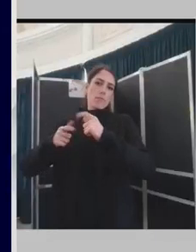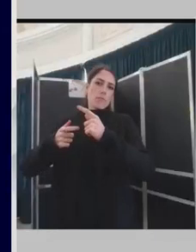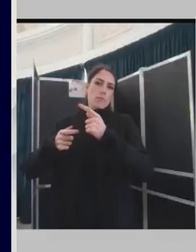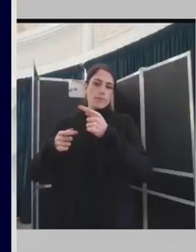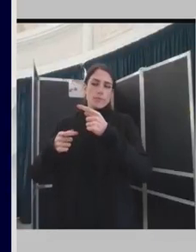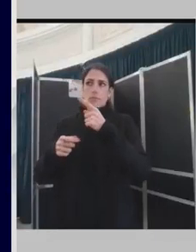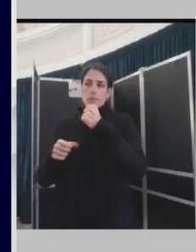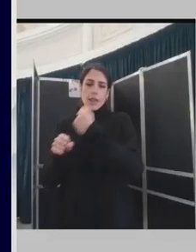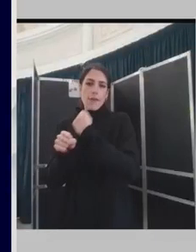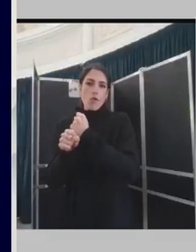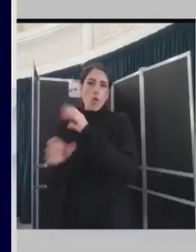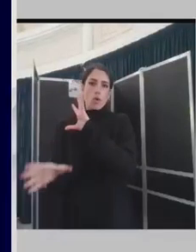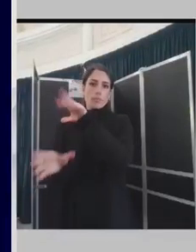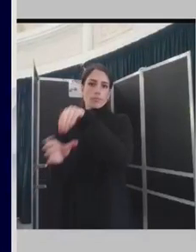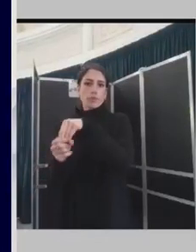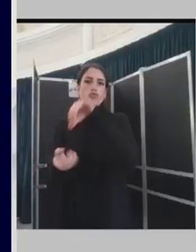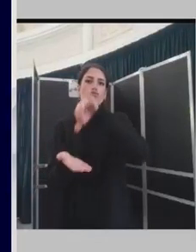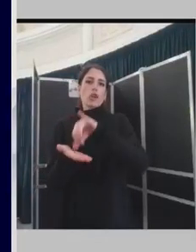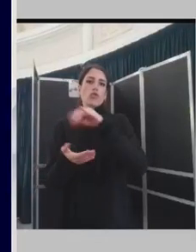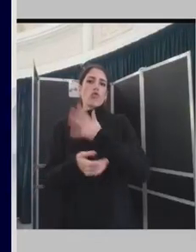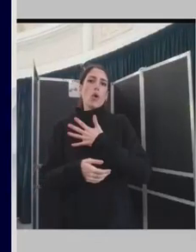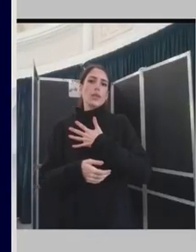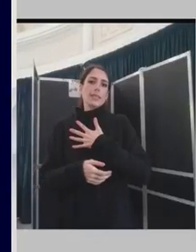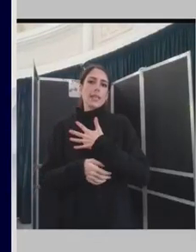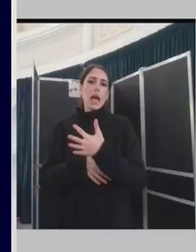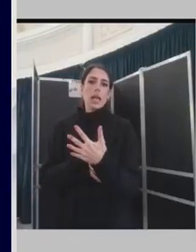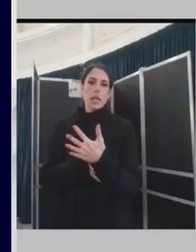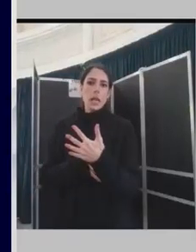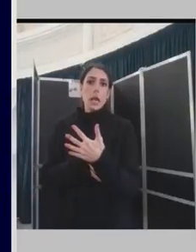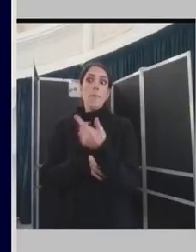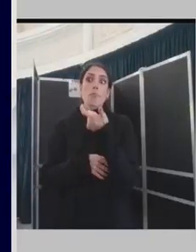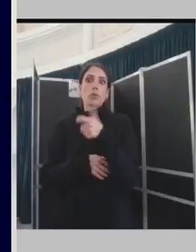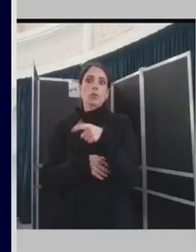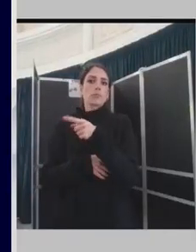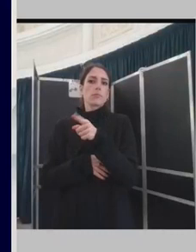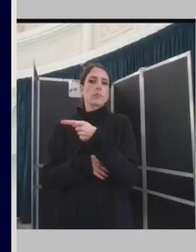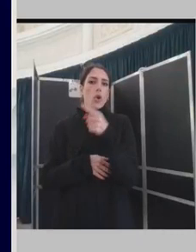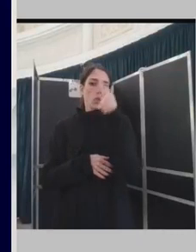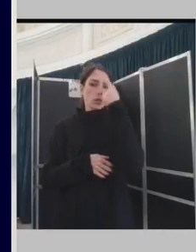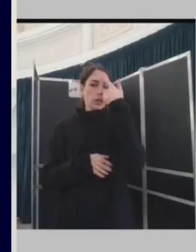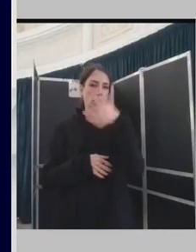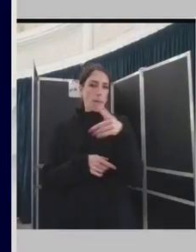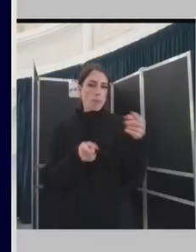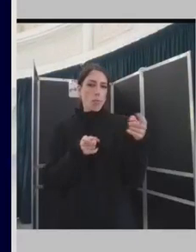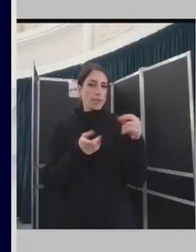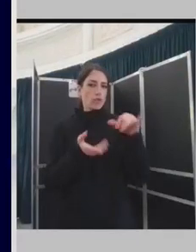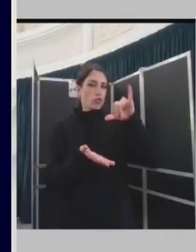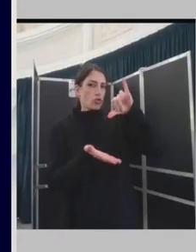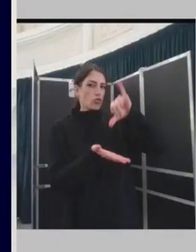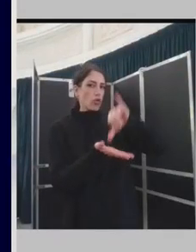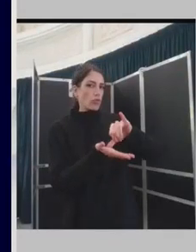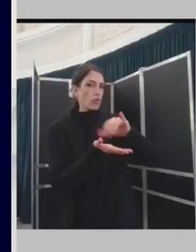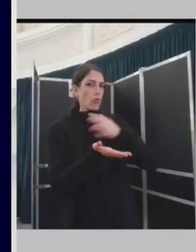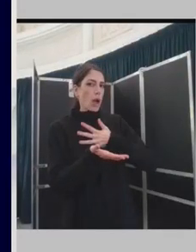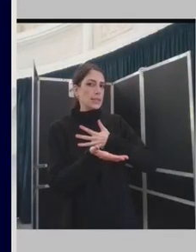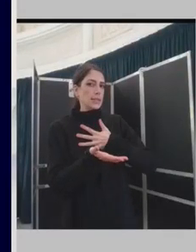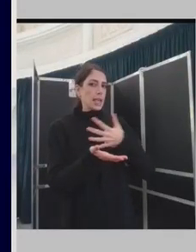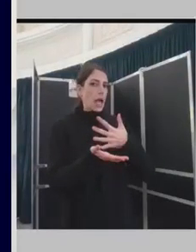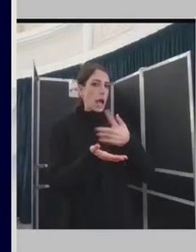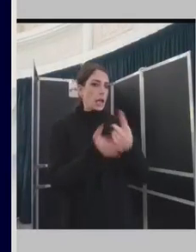qualcosa nel centro anziani o in adiacenza al centro anziani, dov'è il defibrillatore, come si